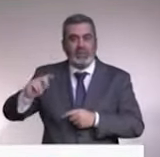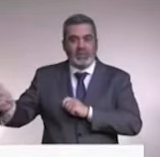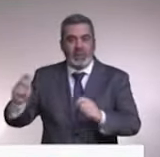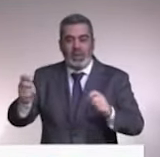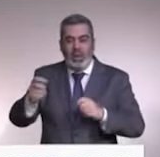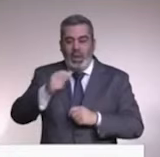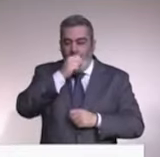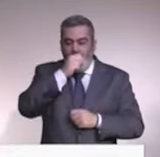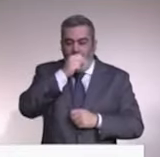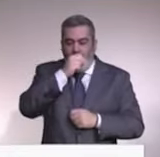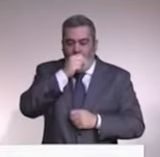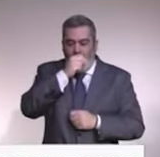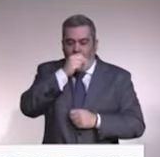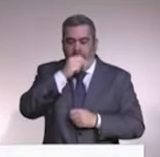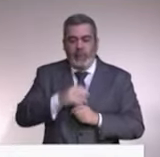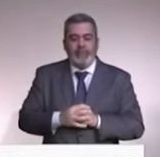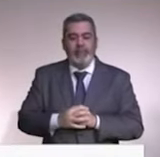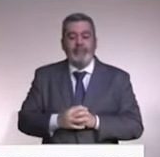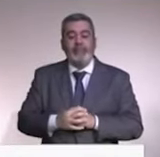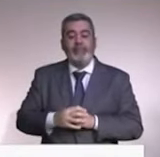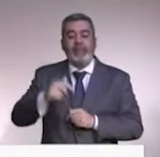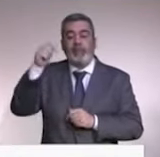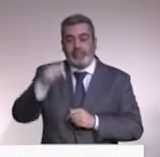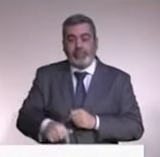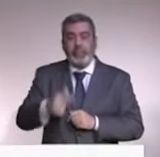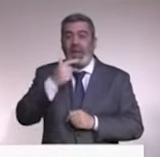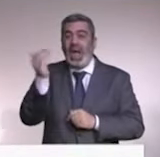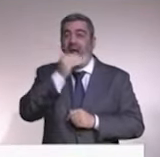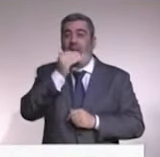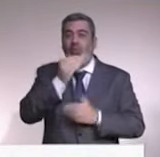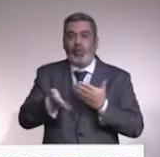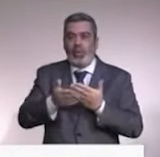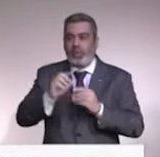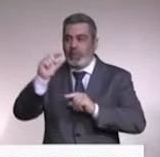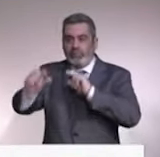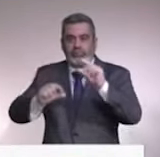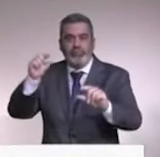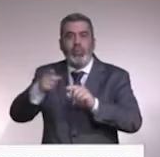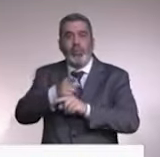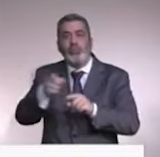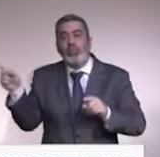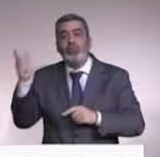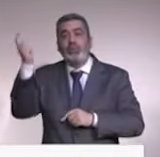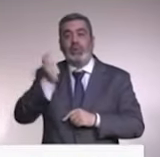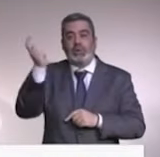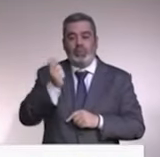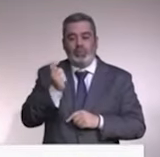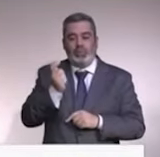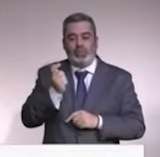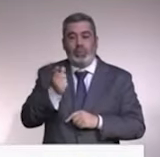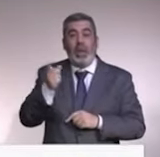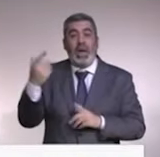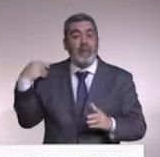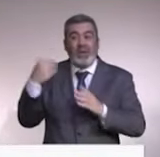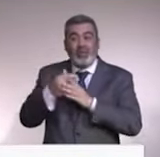αναγγείλω ότι θα υπάρχει ένα έκτακτο βοήθημα για συνταξιούχους οι οποίοι δεν είδαν